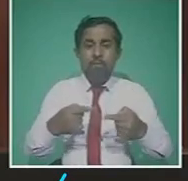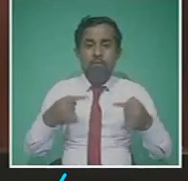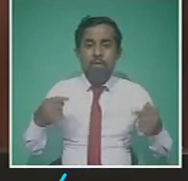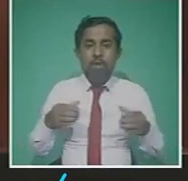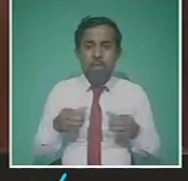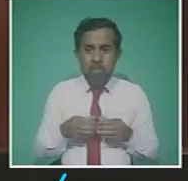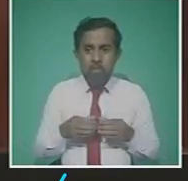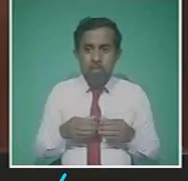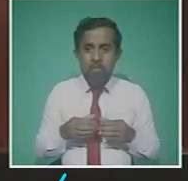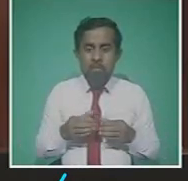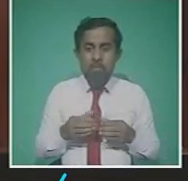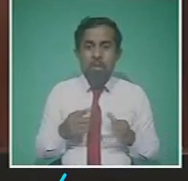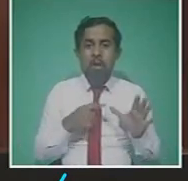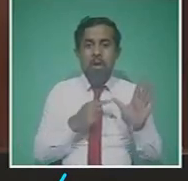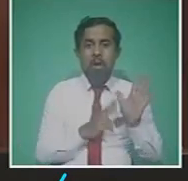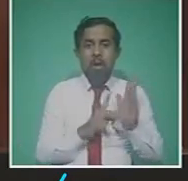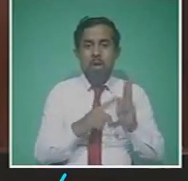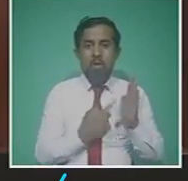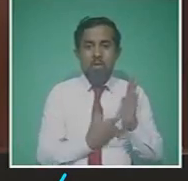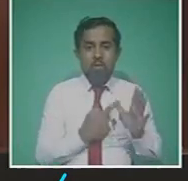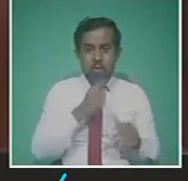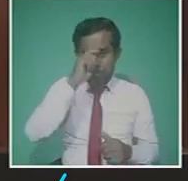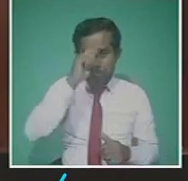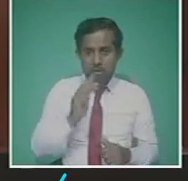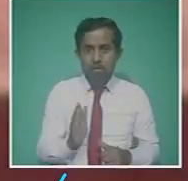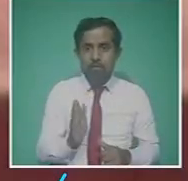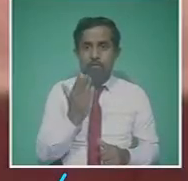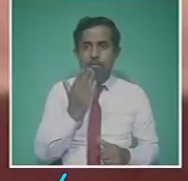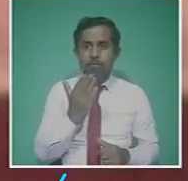Vipakshaye Visin Visheshayen Anura Kumara Disanayaka Mantri Tuma Visin